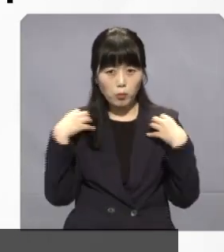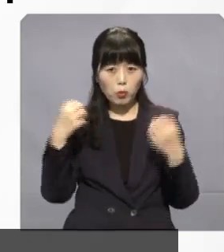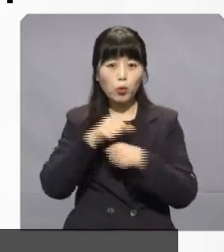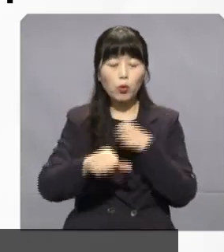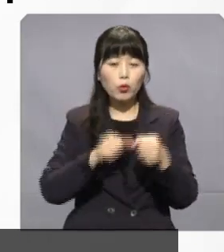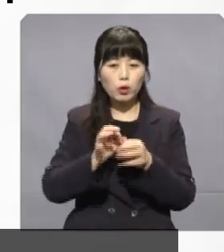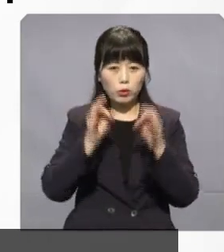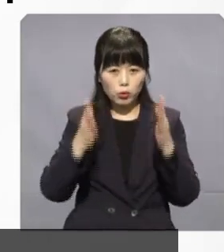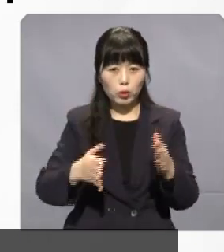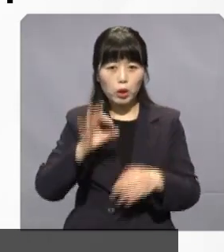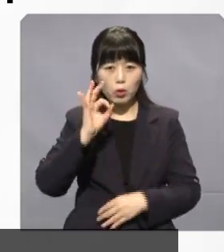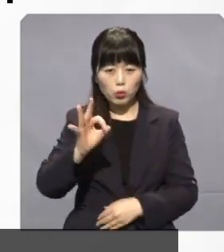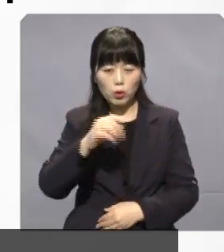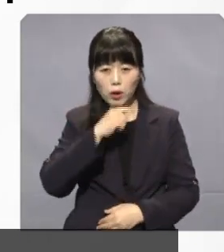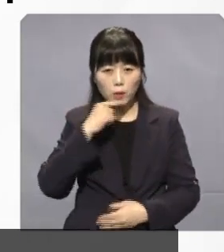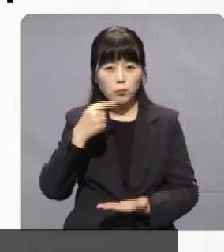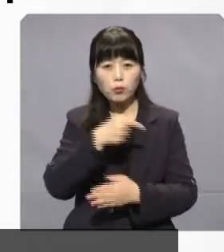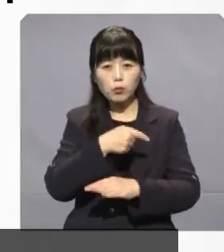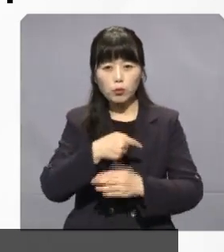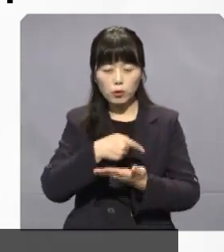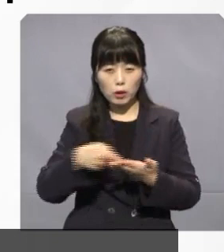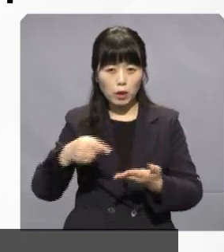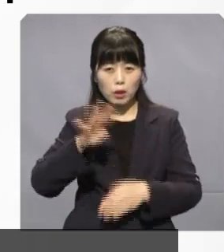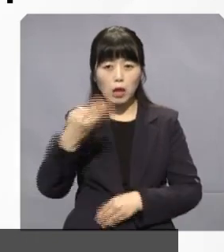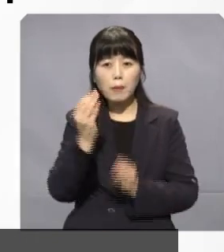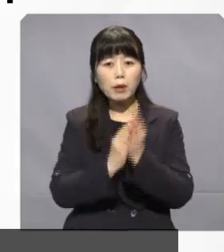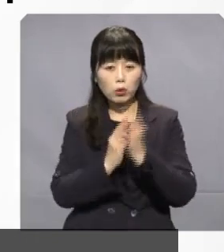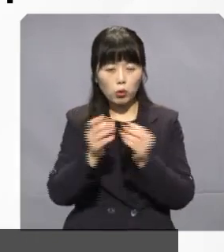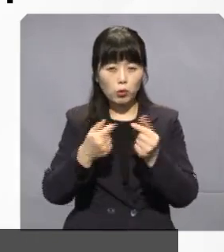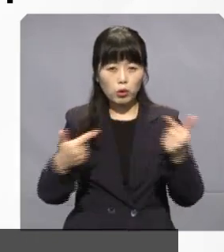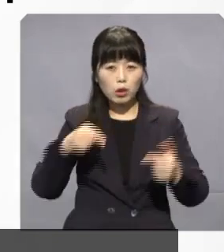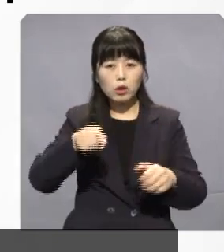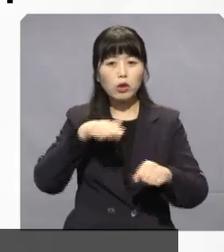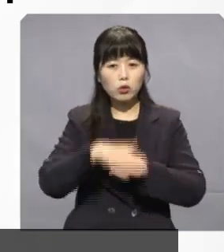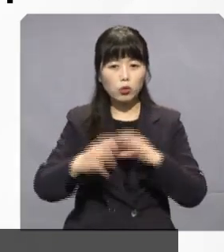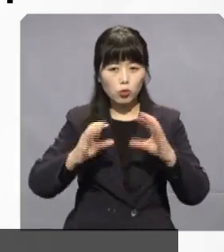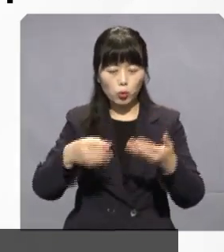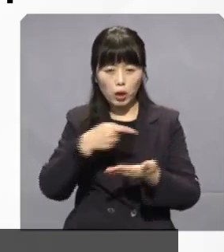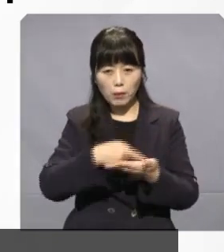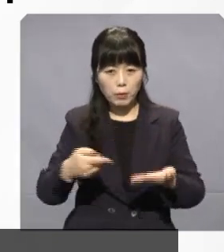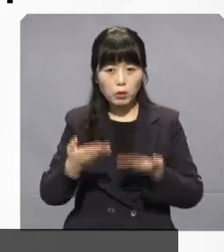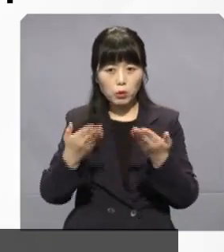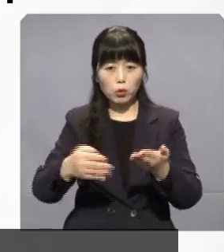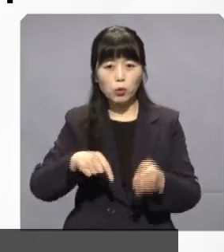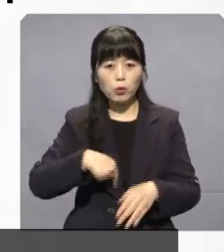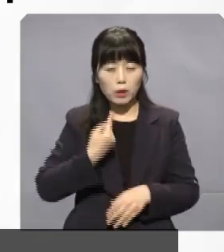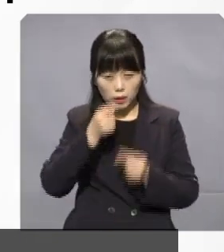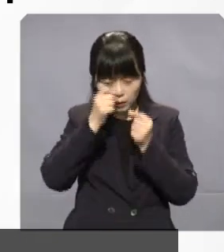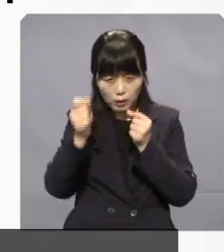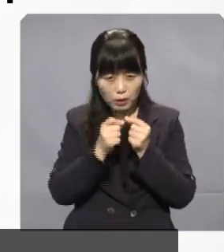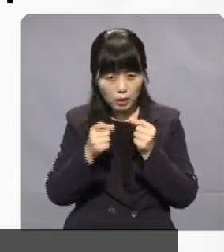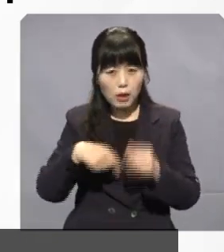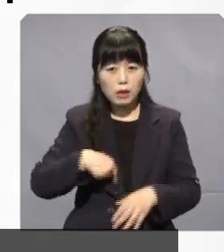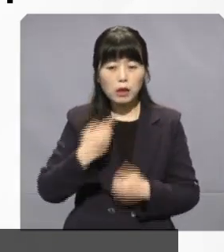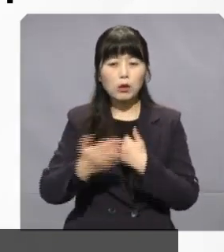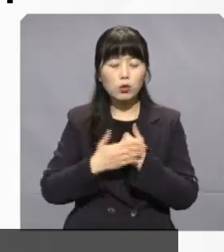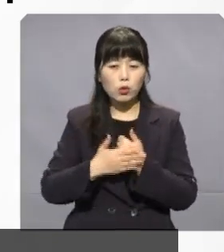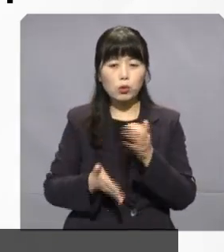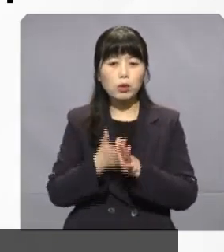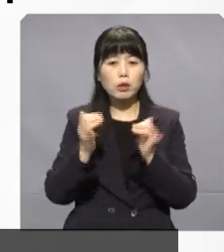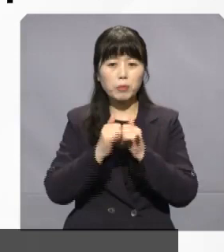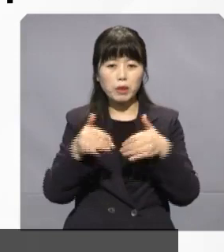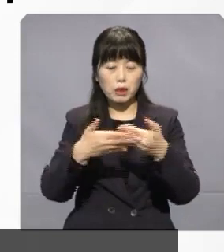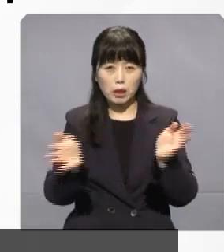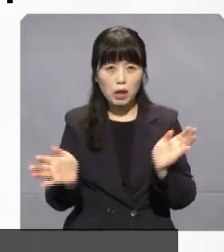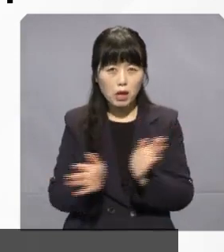5년간 국가부채 무려 400조를 늘렸는데 이런 식으로 국가가 빚을 내서 자기들과 친한 또 자기들을 돕는